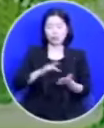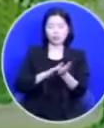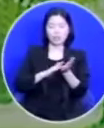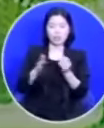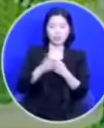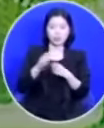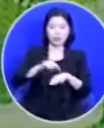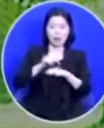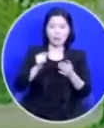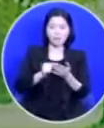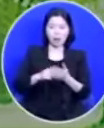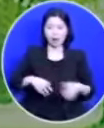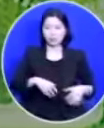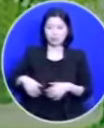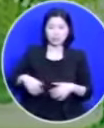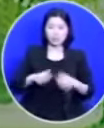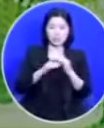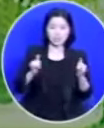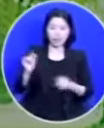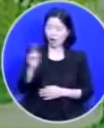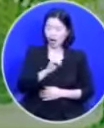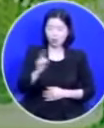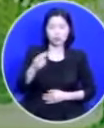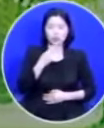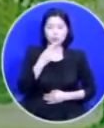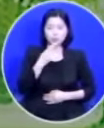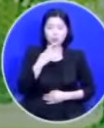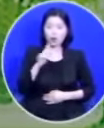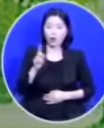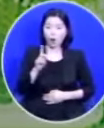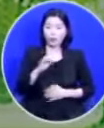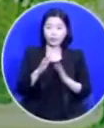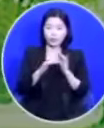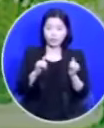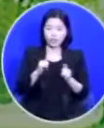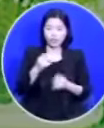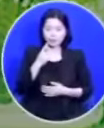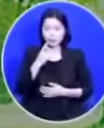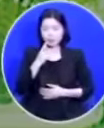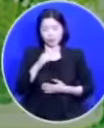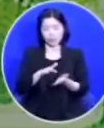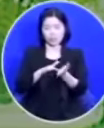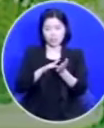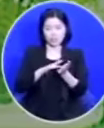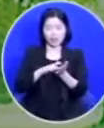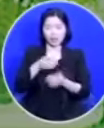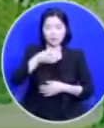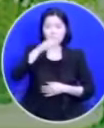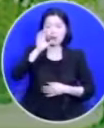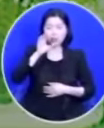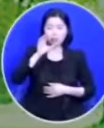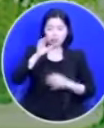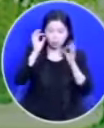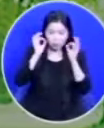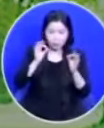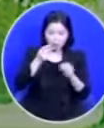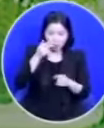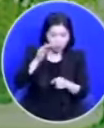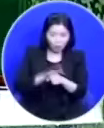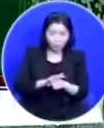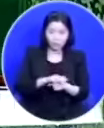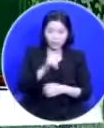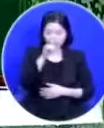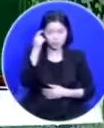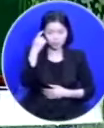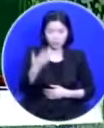없죠 어떤 사람이 독약 마시는 거 보고 억울 합니까 그 내가 맛이 되는데 왜 저사람 맛이나 이런